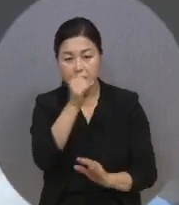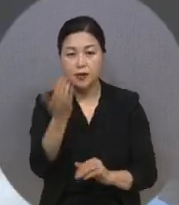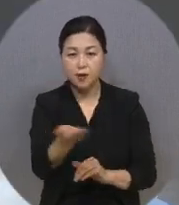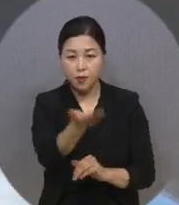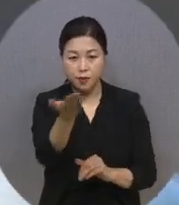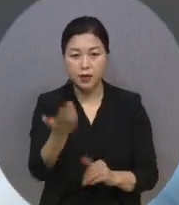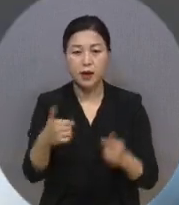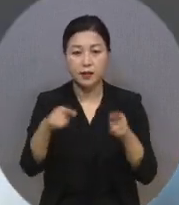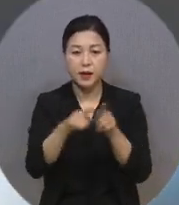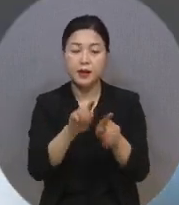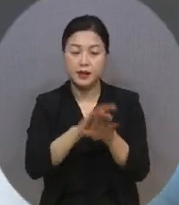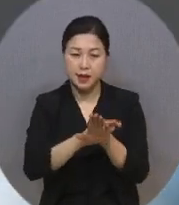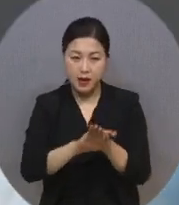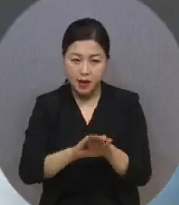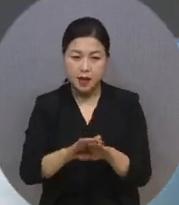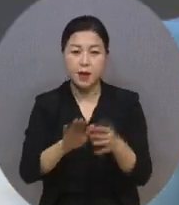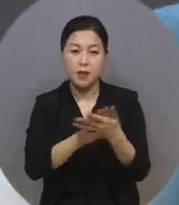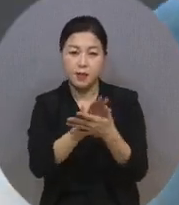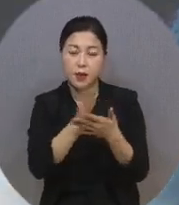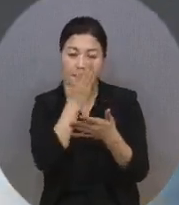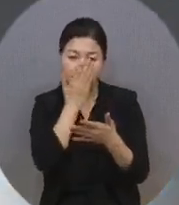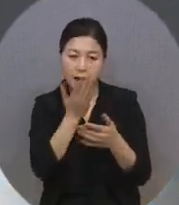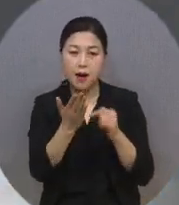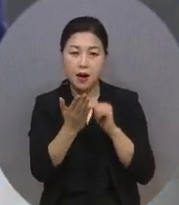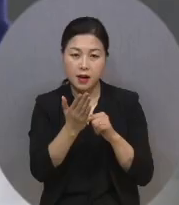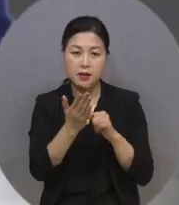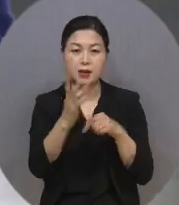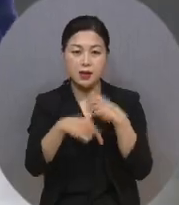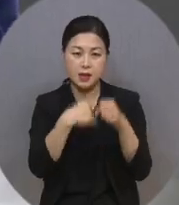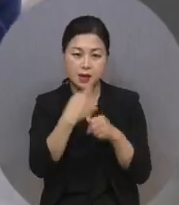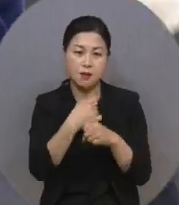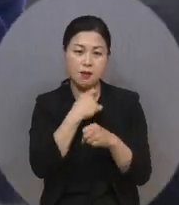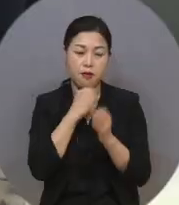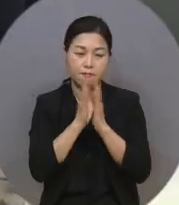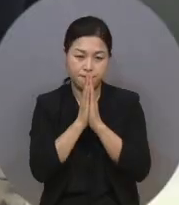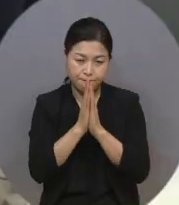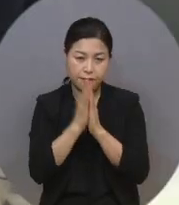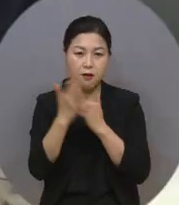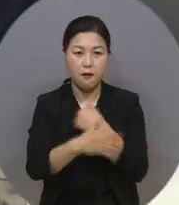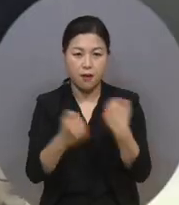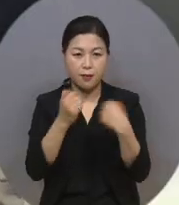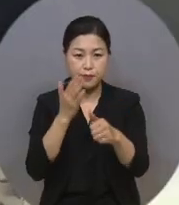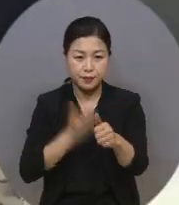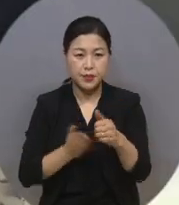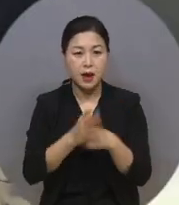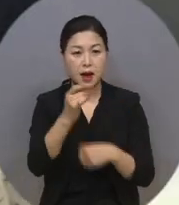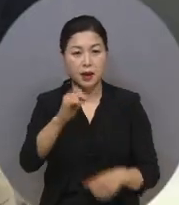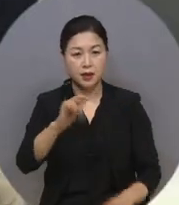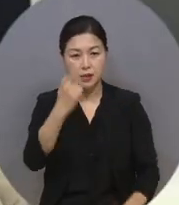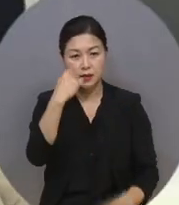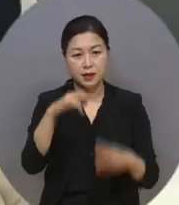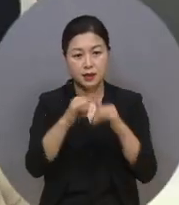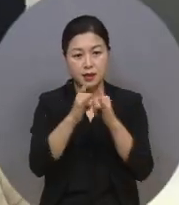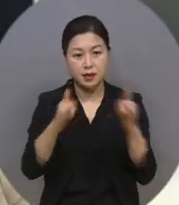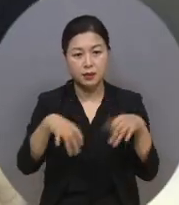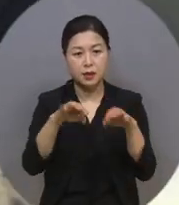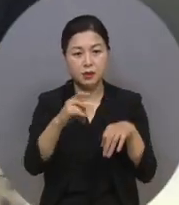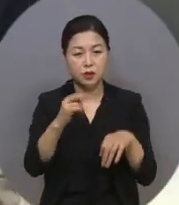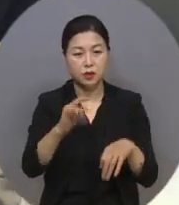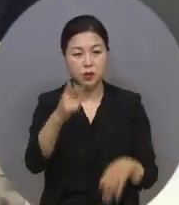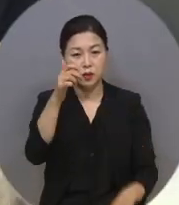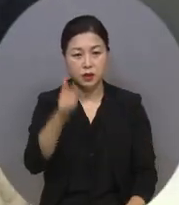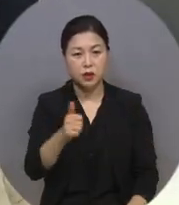잘 어울릴 수 있는 그런 하나의 되시기를 모두 건강하시길 바라겠습니다. 아산시 시각장애인 김영돈 회장은